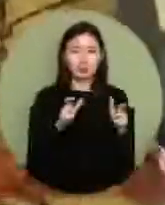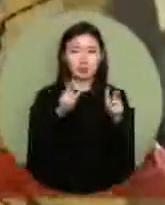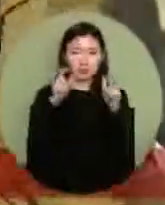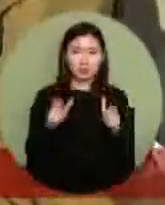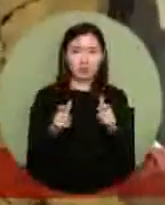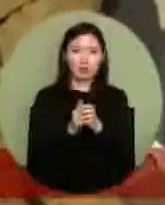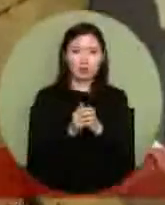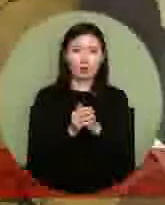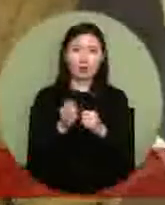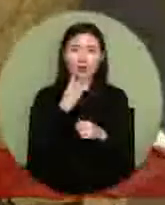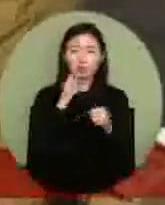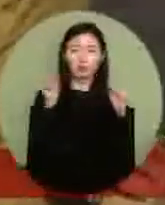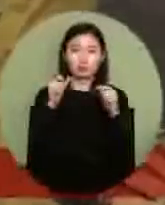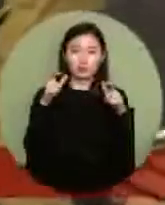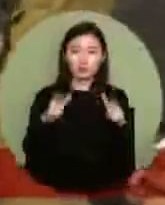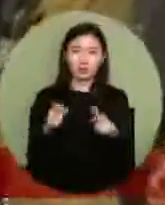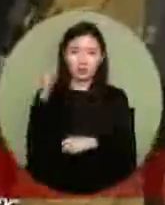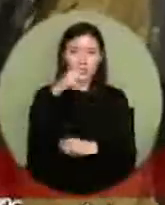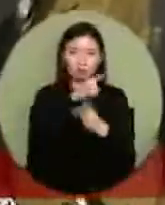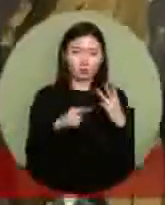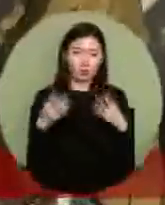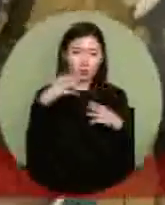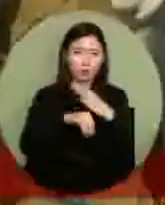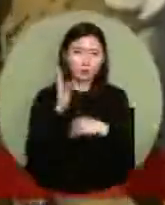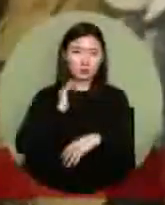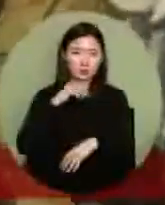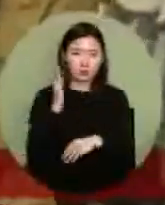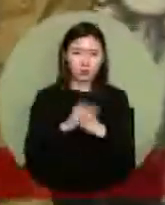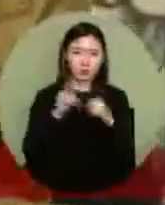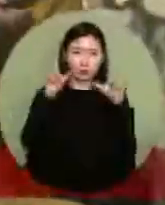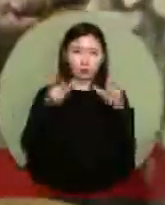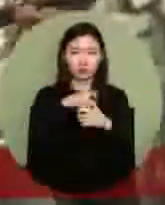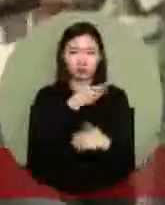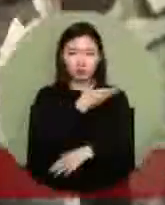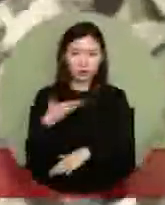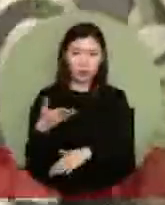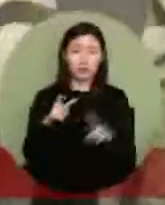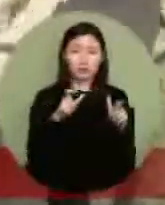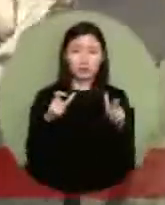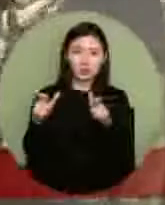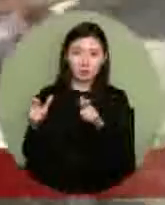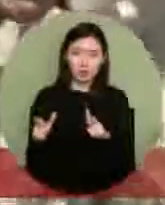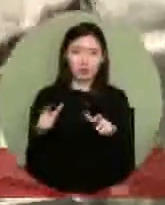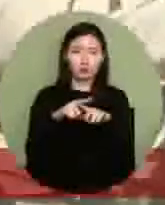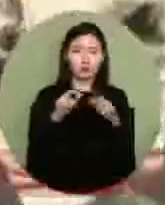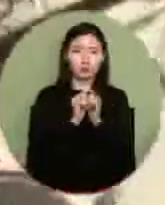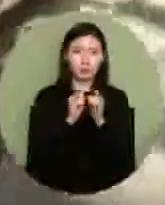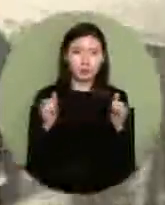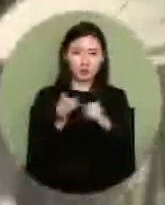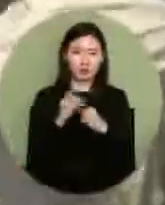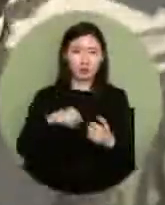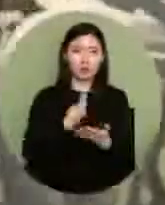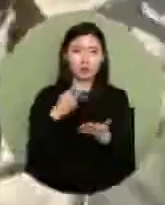지역적으로는 경기 북부 지역에 양주를 포함해서 의정부, 동두천 지역에 우리 국민들이